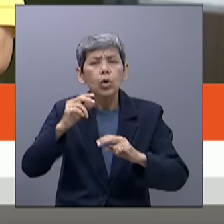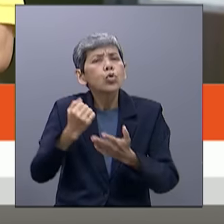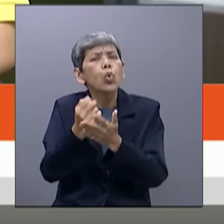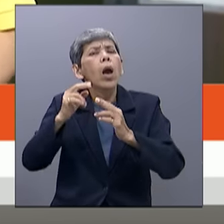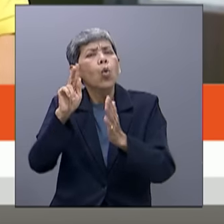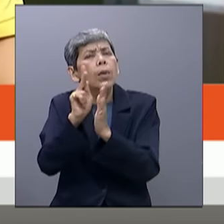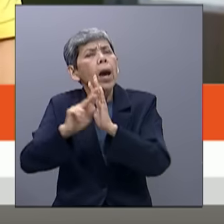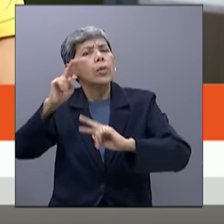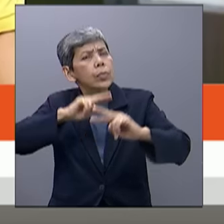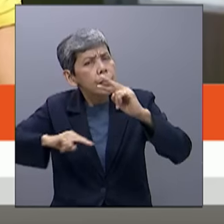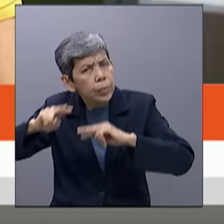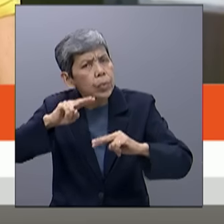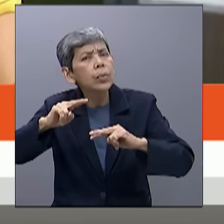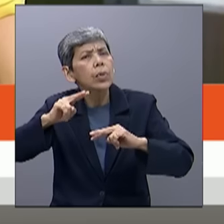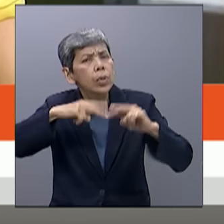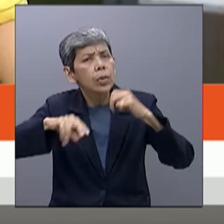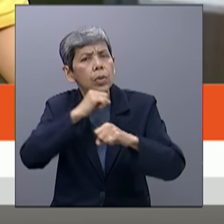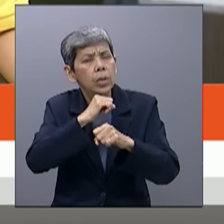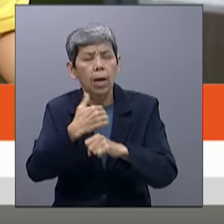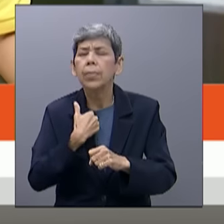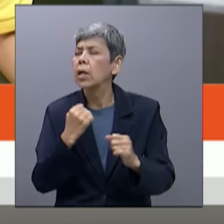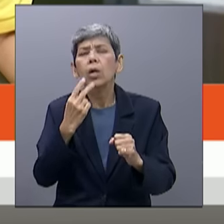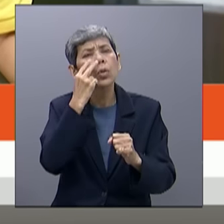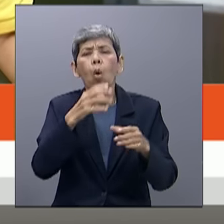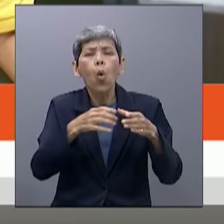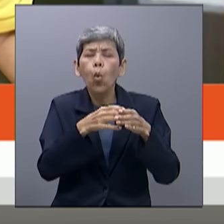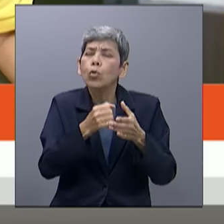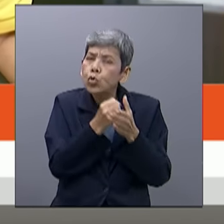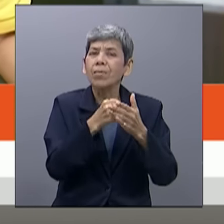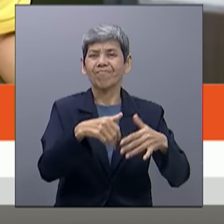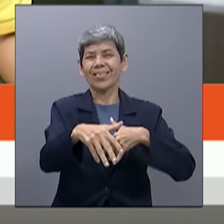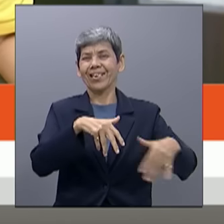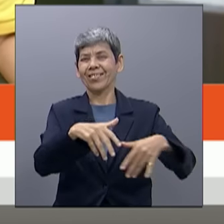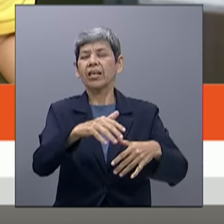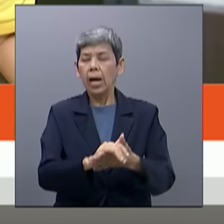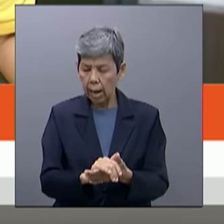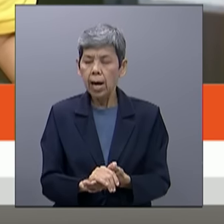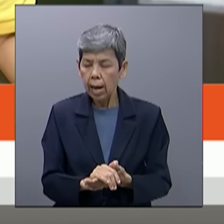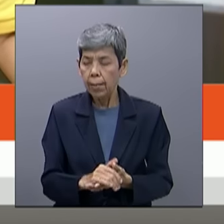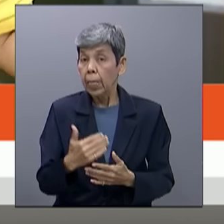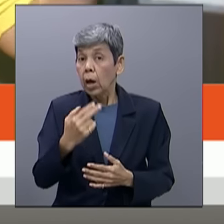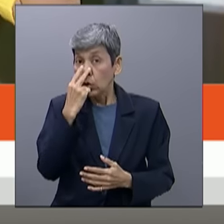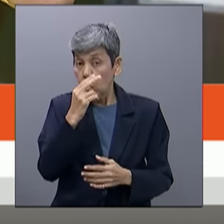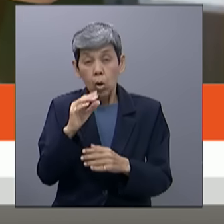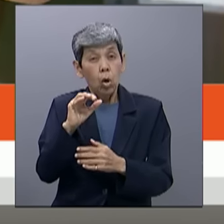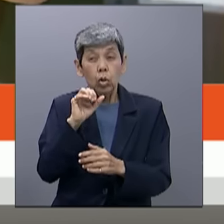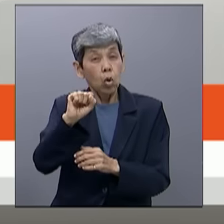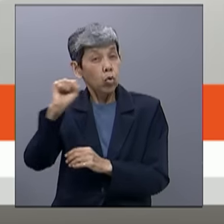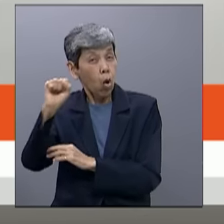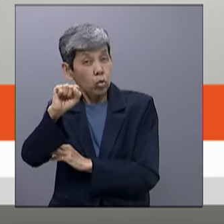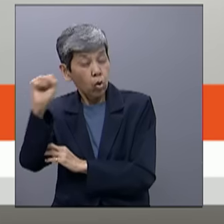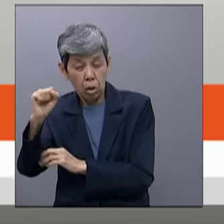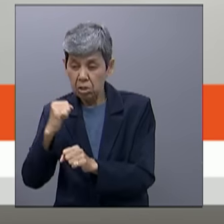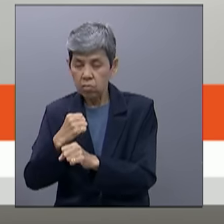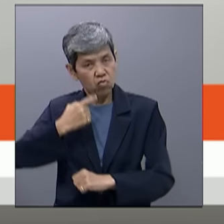ในกฎหมายบางเรื่องมันเกิดขึ้นมาเพราะเป็นเรื่องกลุ่มผลประโยชน ์ แต่อย่างน้อยที่สุดแต่ถ้าสภาผู้แทนราษฎรเข